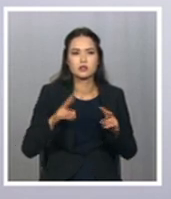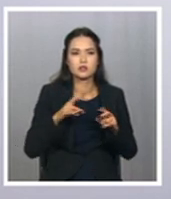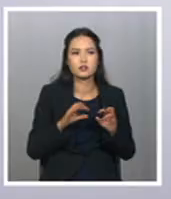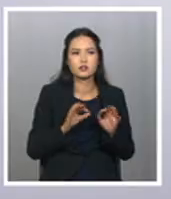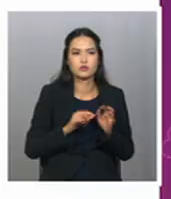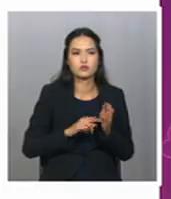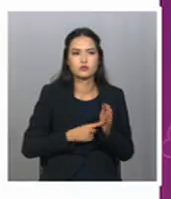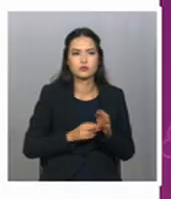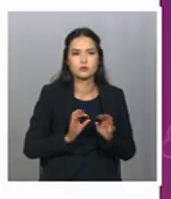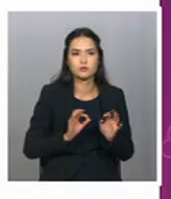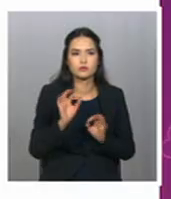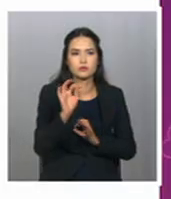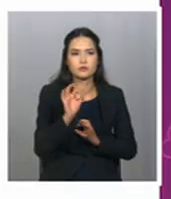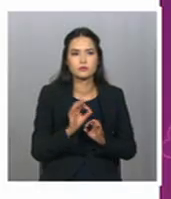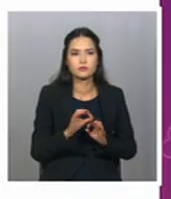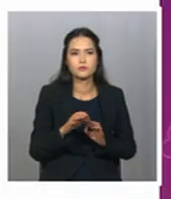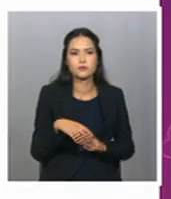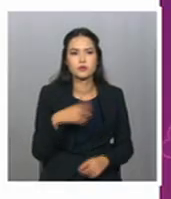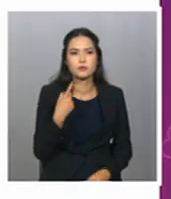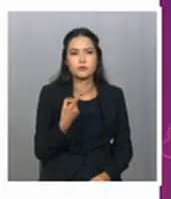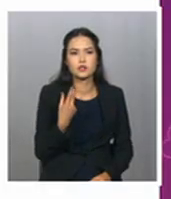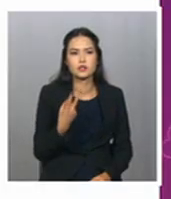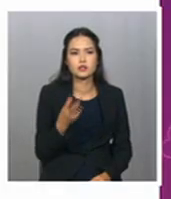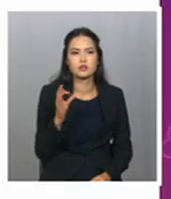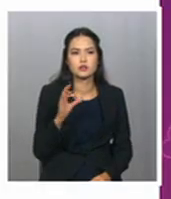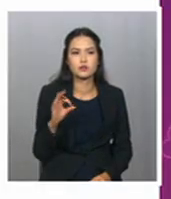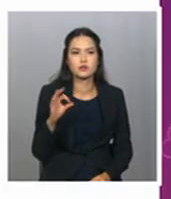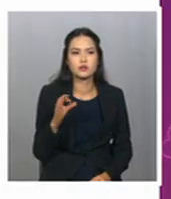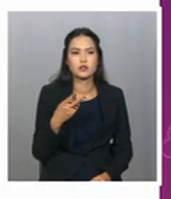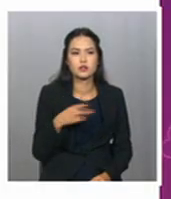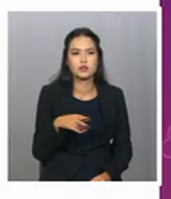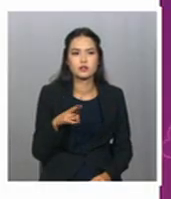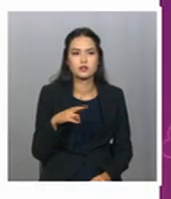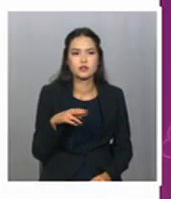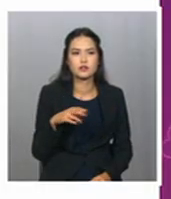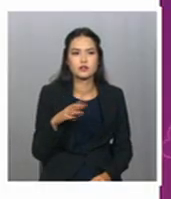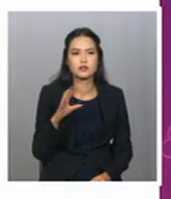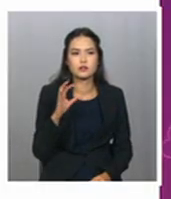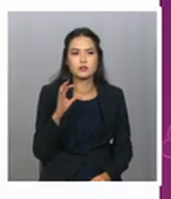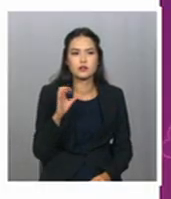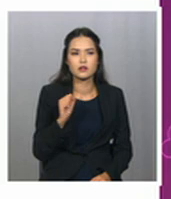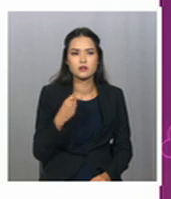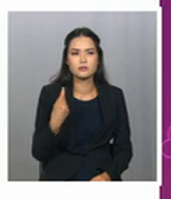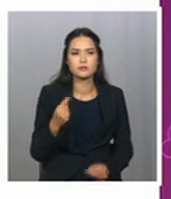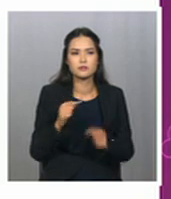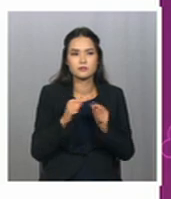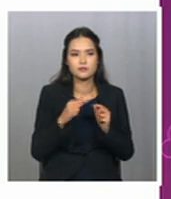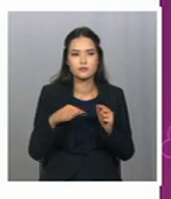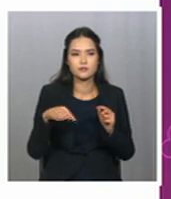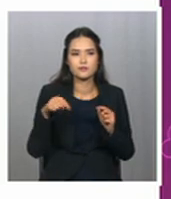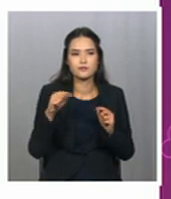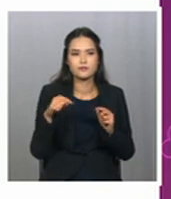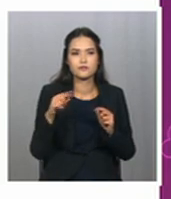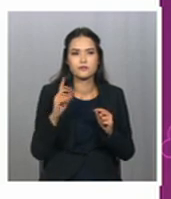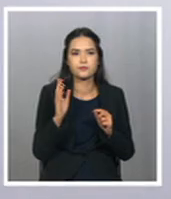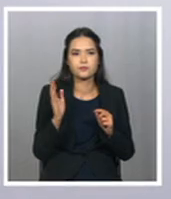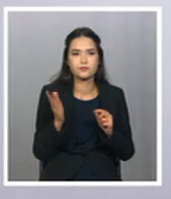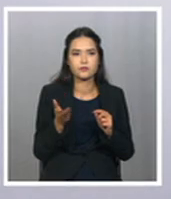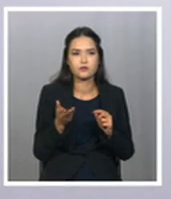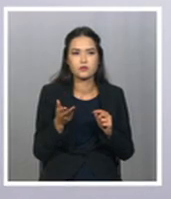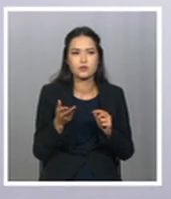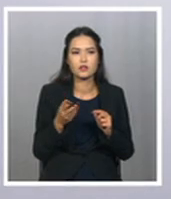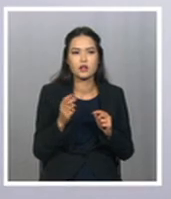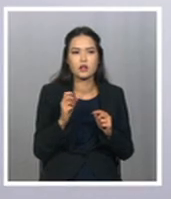салып аламыз. 1, 2, 0 нүктесі дегеніміз ол, мінекей, мына нүкте. Яғни OXY жазықтығында жататын